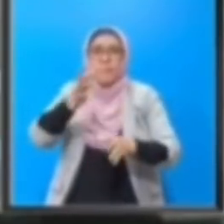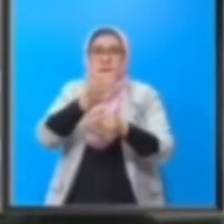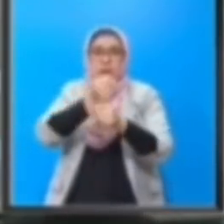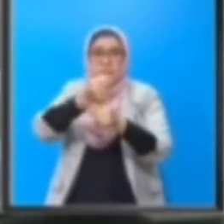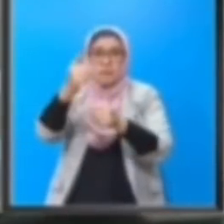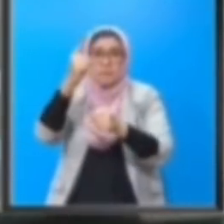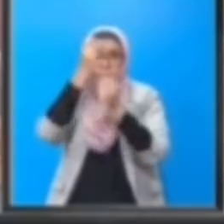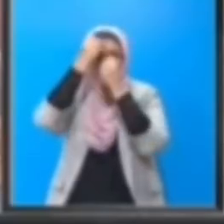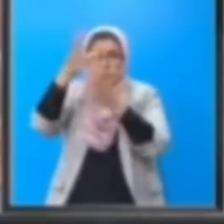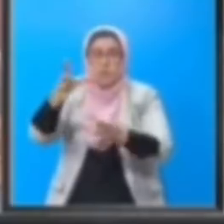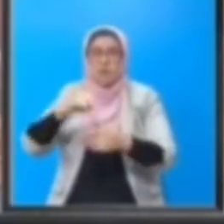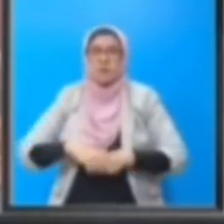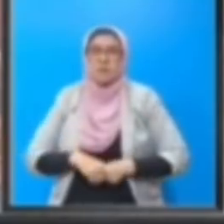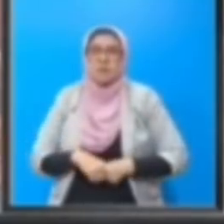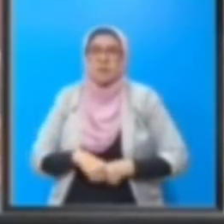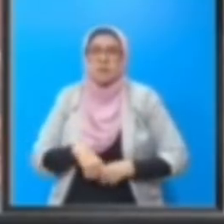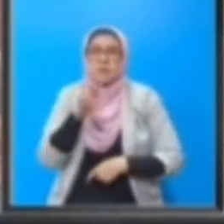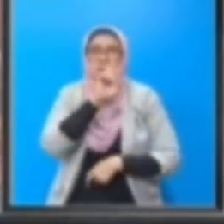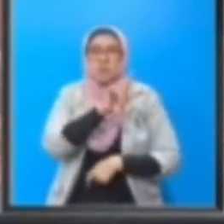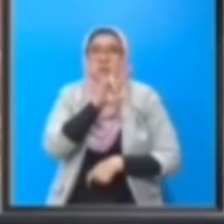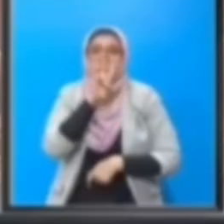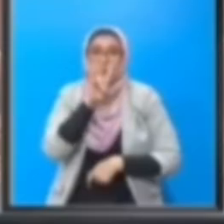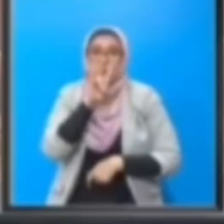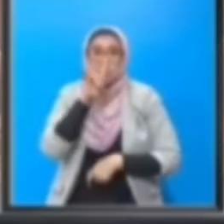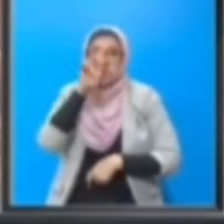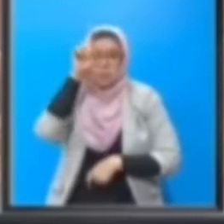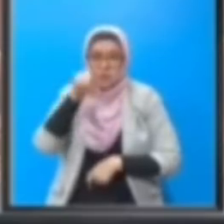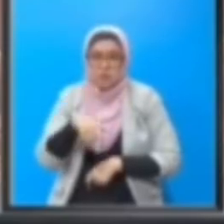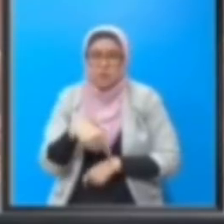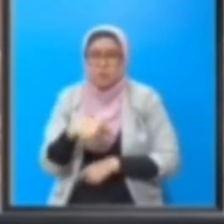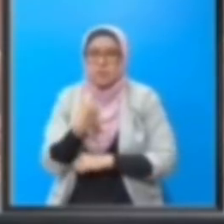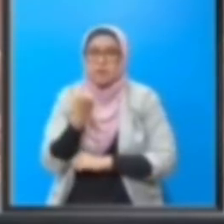Pada 27 November, sehari selepas 26,